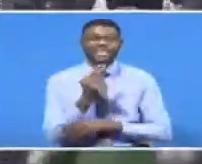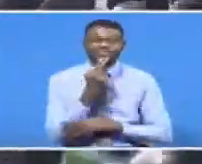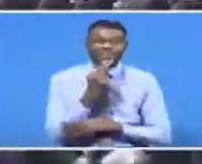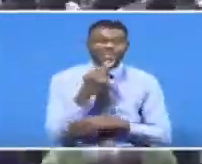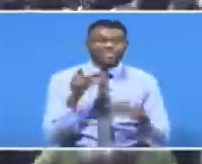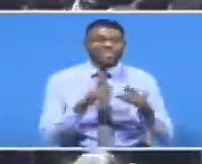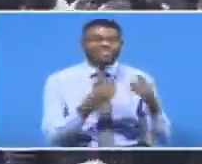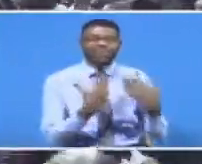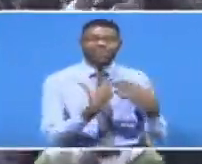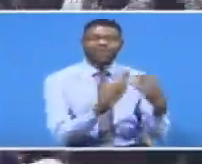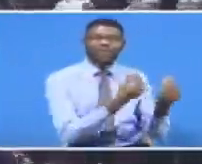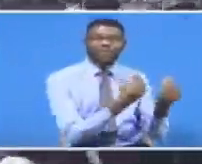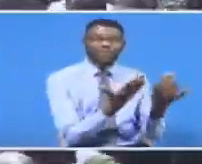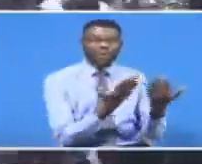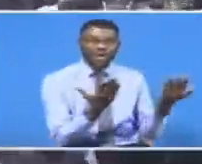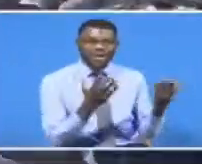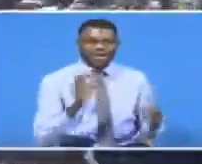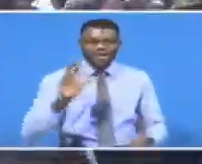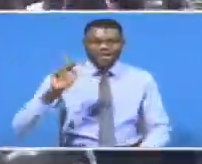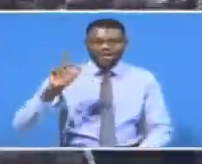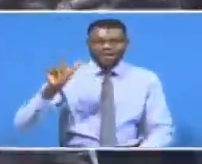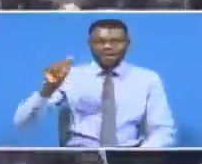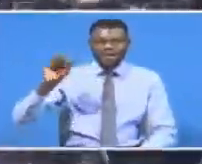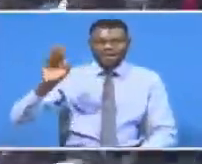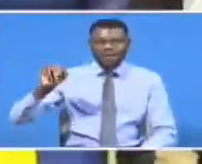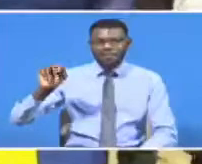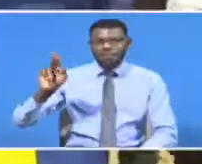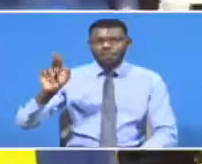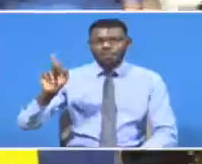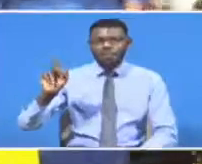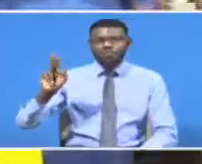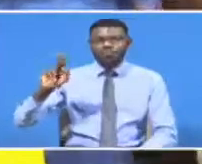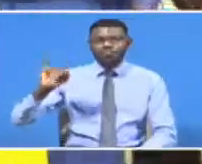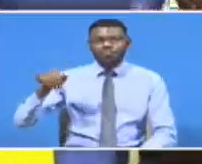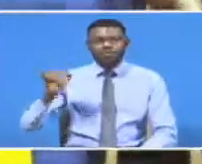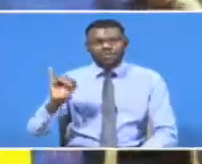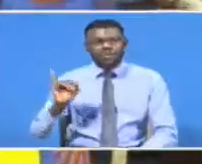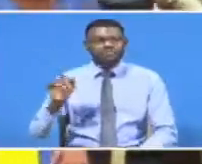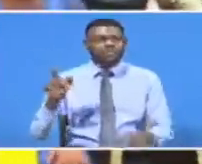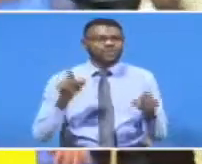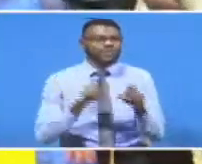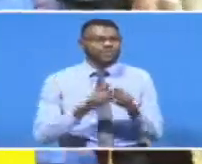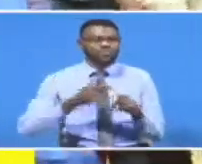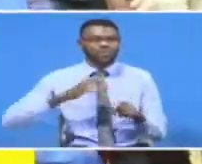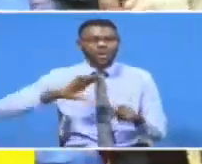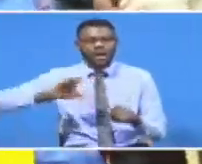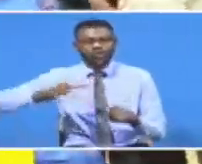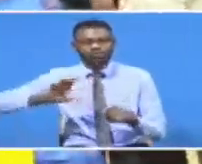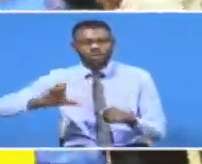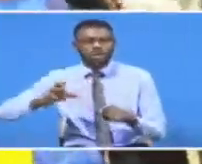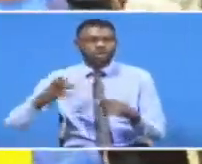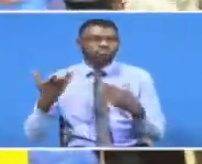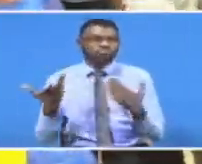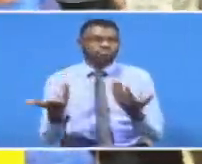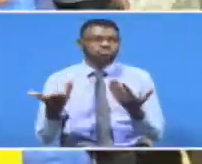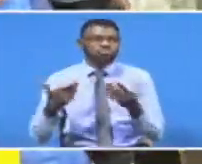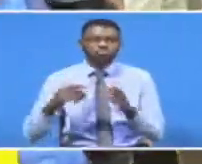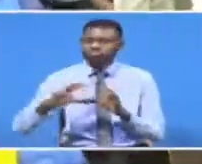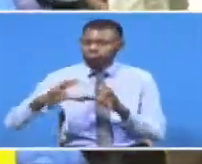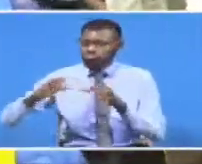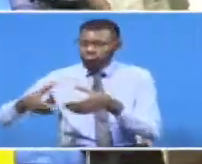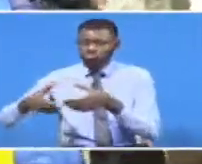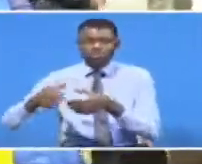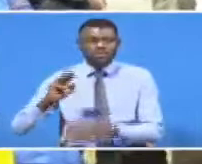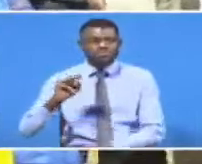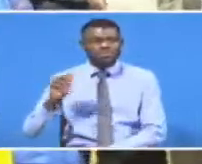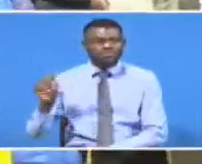moja kwa moja hadi uga wa Kamkunji hapa jijini Nairobi. Wajumbe wa bunge la kaunti wanaunga mkono muungano wa Azimio